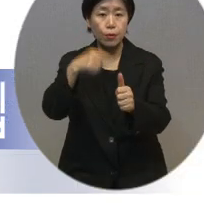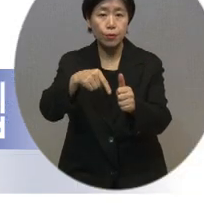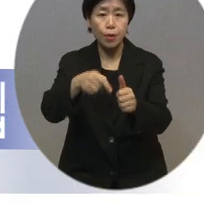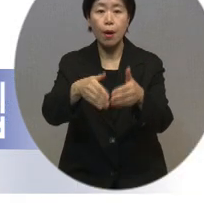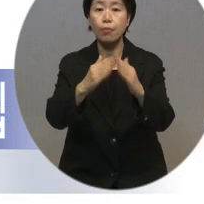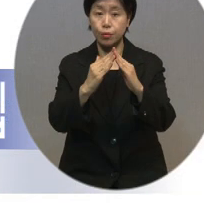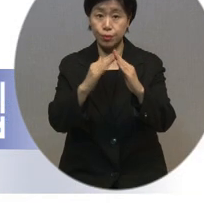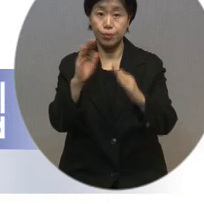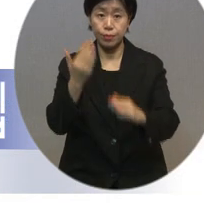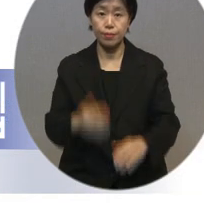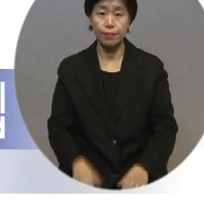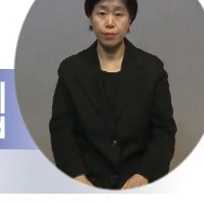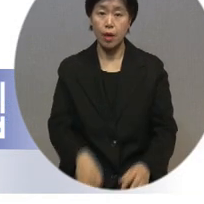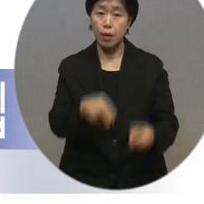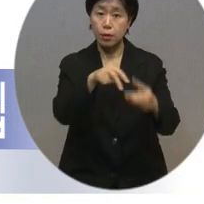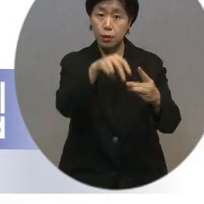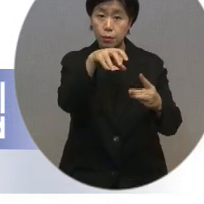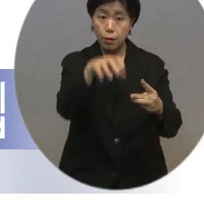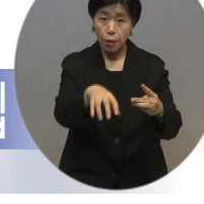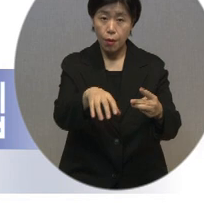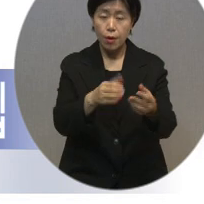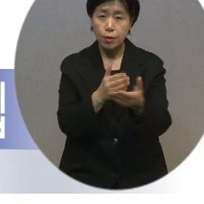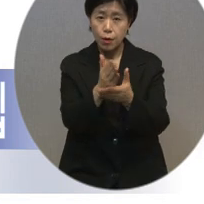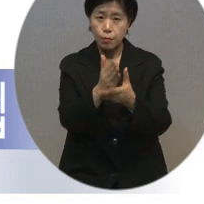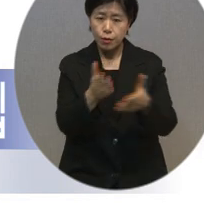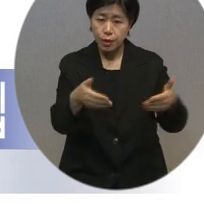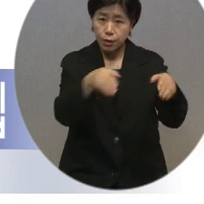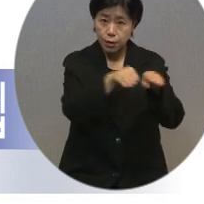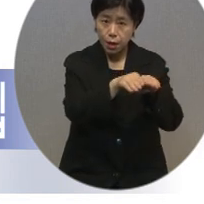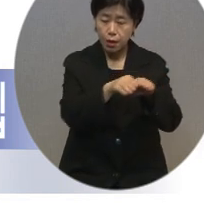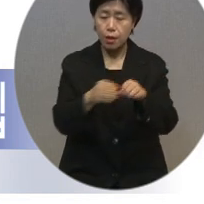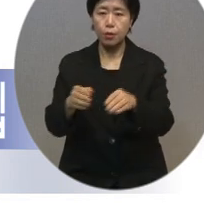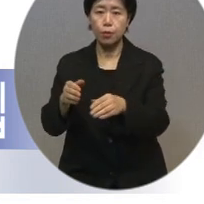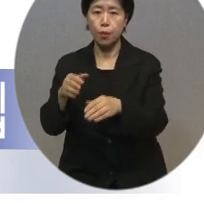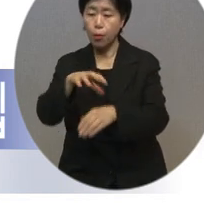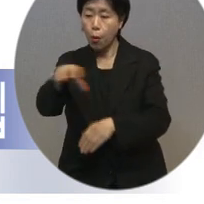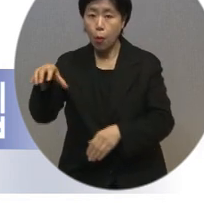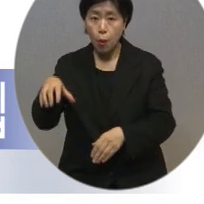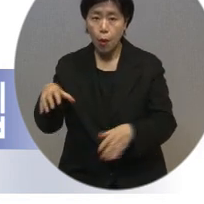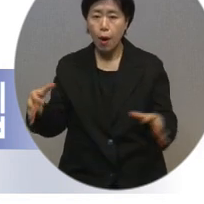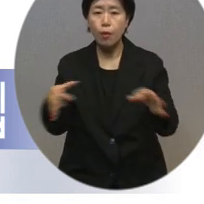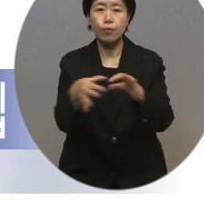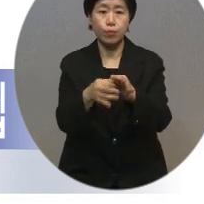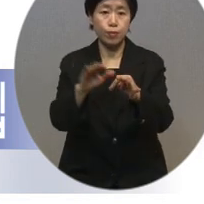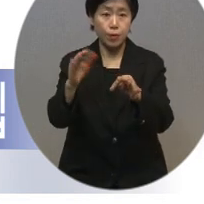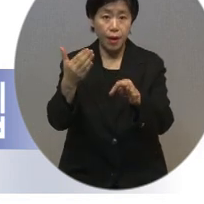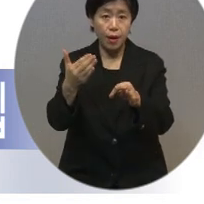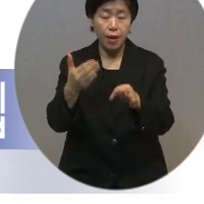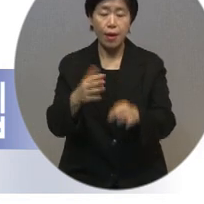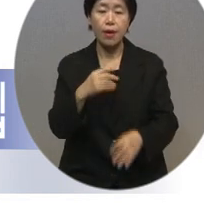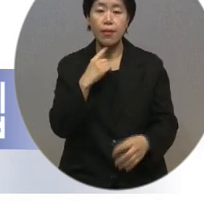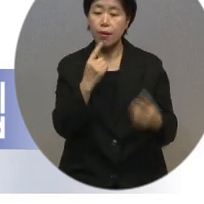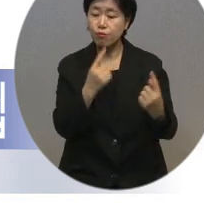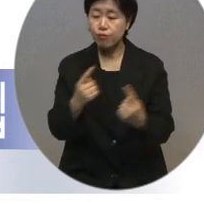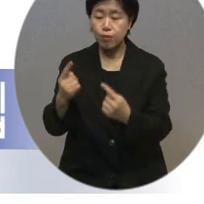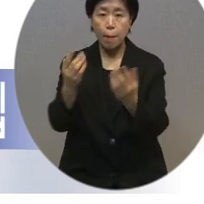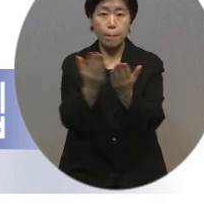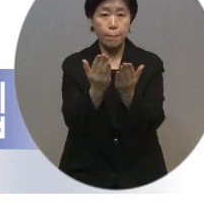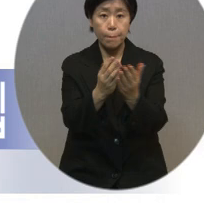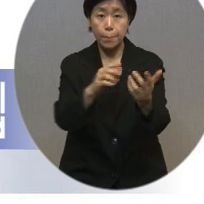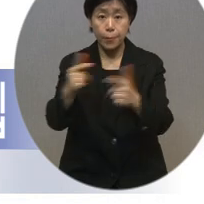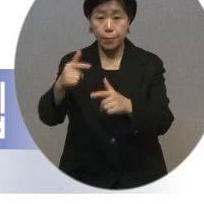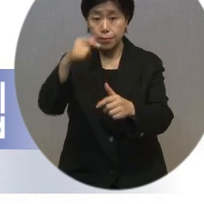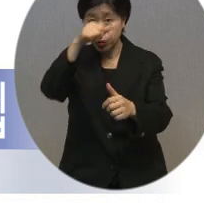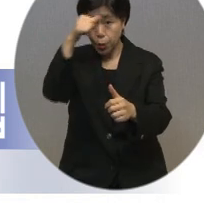센터에서는 전문 기관과 지역 연계 프로그램을 운영하고 생애 주기별 맞춤형 평생 교육 프로그램 등을